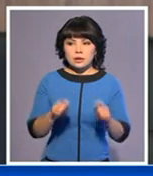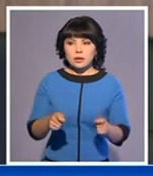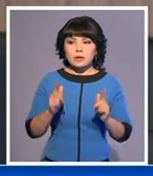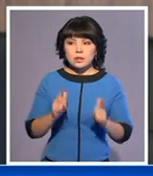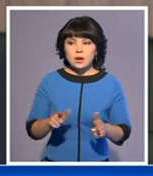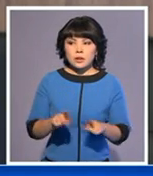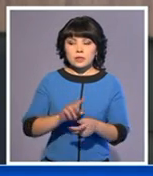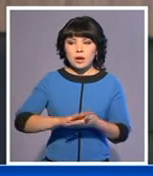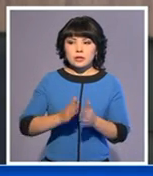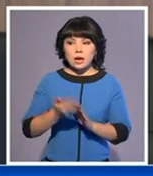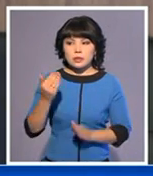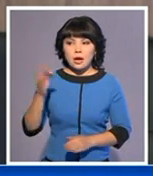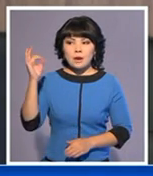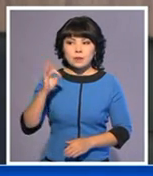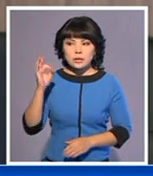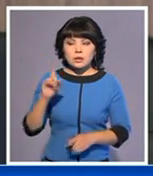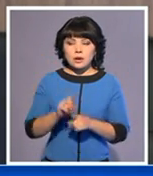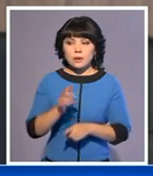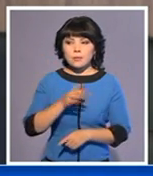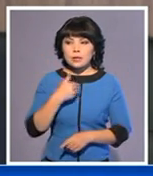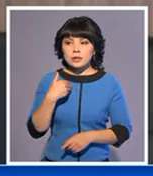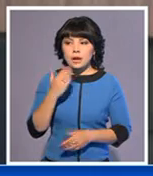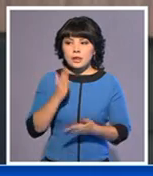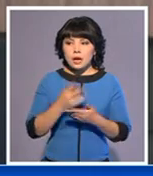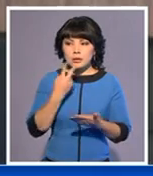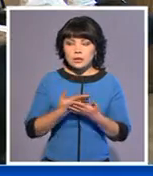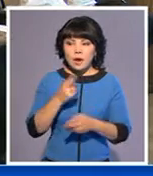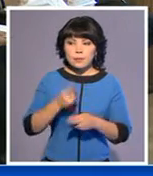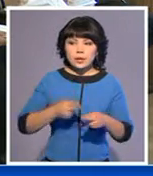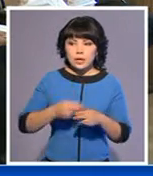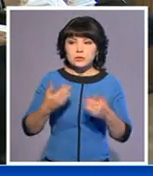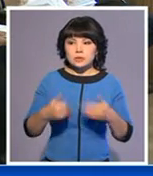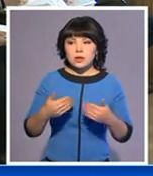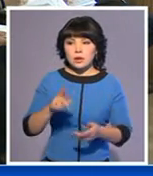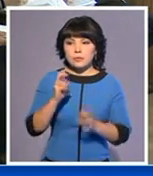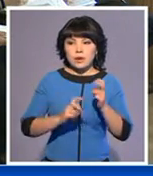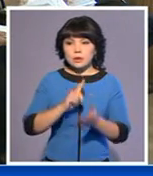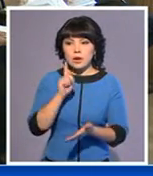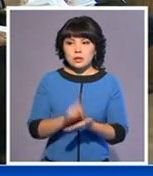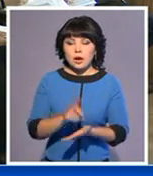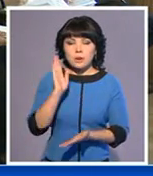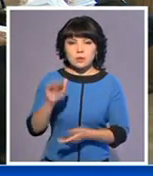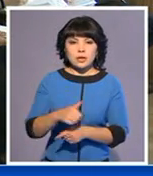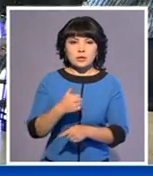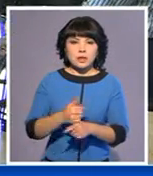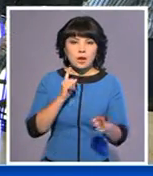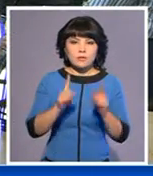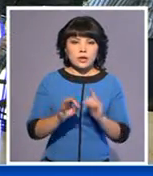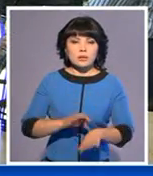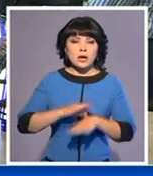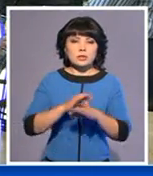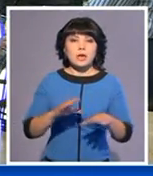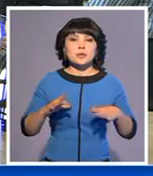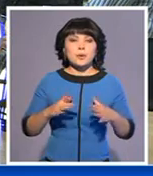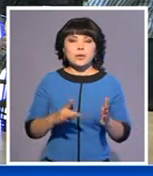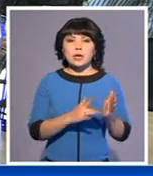90% металы бар, сондай өнім шығармақ мысалы. Баспасөз конференциясында туризмді дамыту жөніндегі